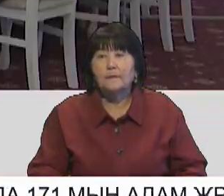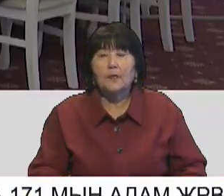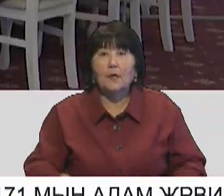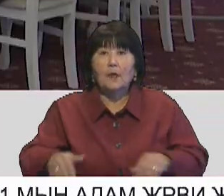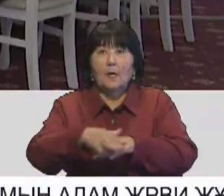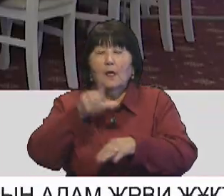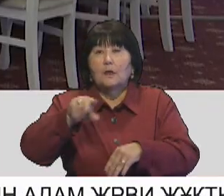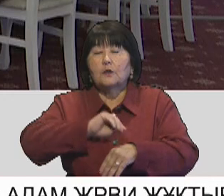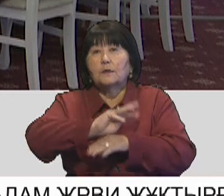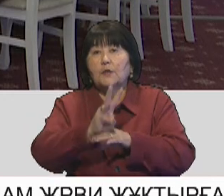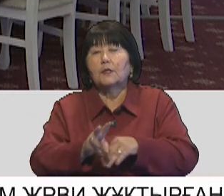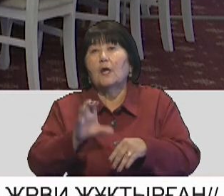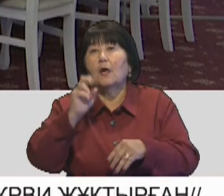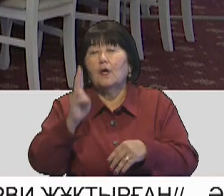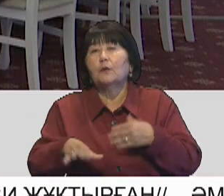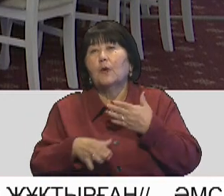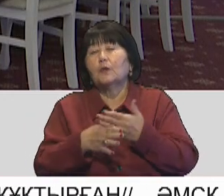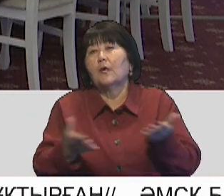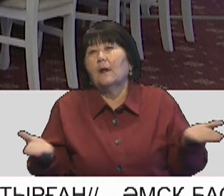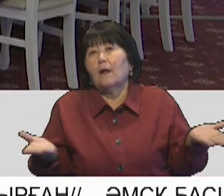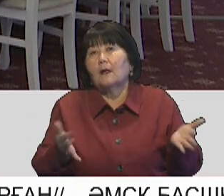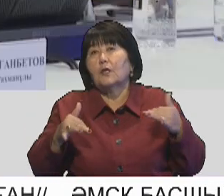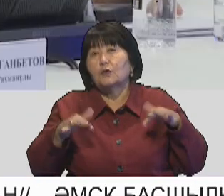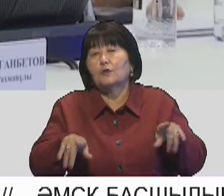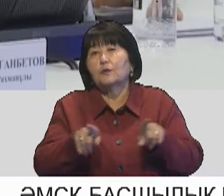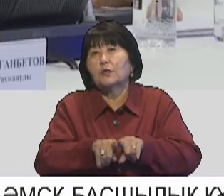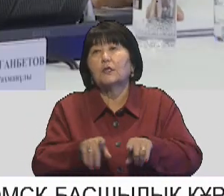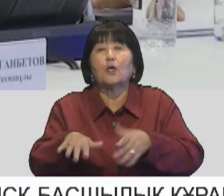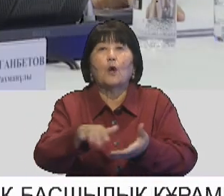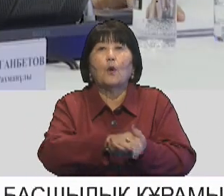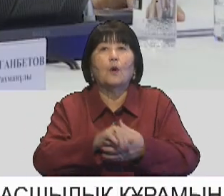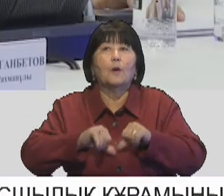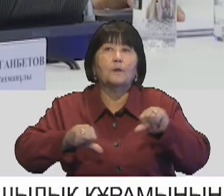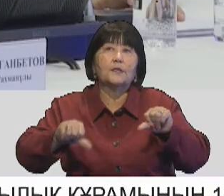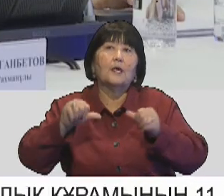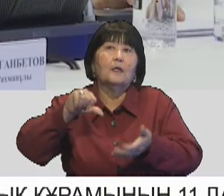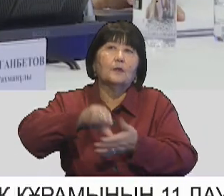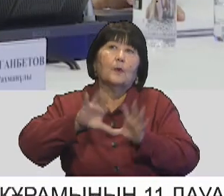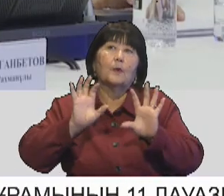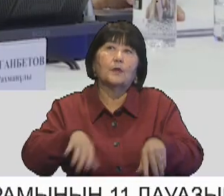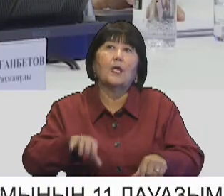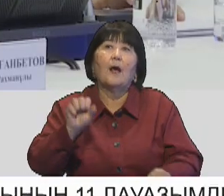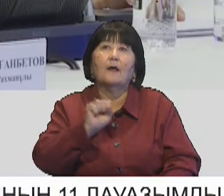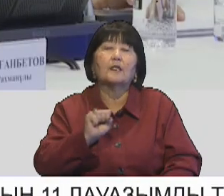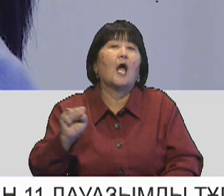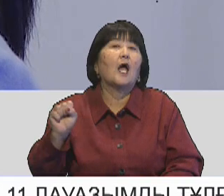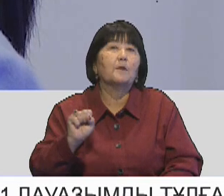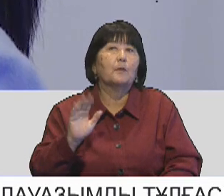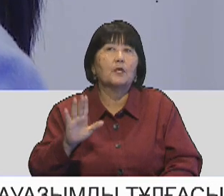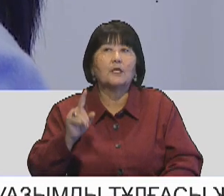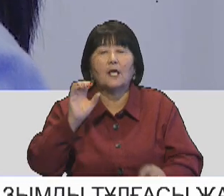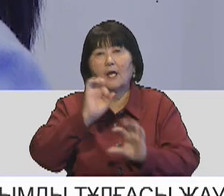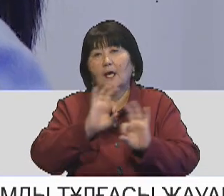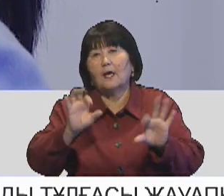Халықты жұмыспен қамту, әлеуметтік қолдаудың қалай жүргізіліп жатқан жөнінде қоғамдық кеңестің комиссия төрағасы Аида Абибуллаева хабарлама